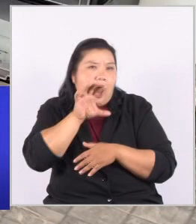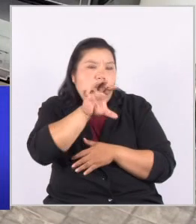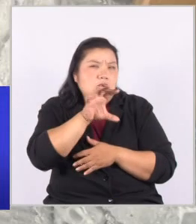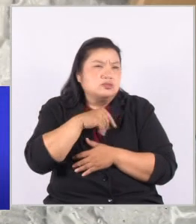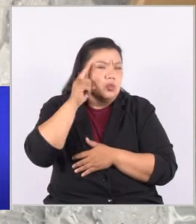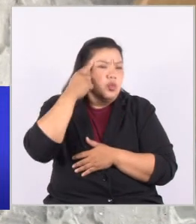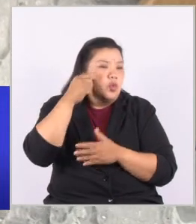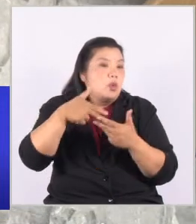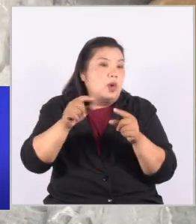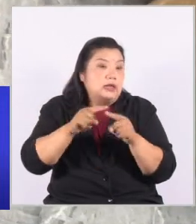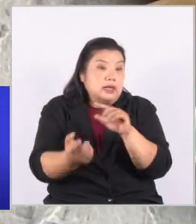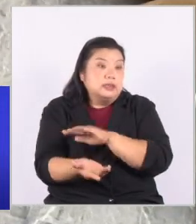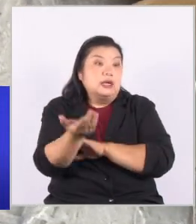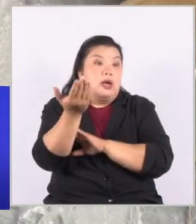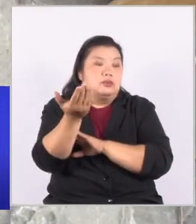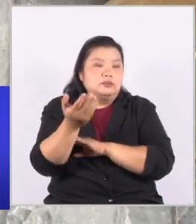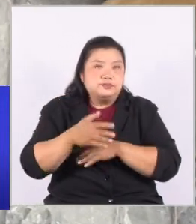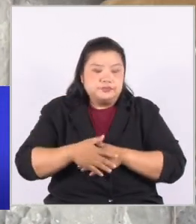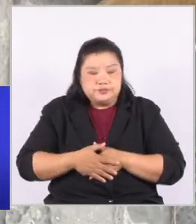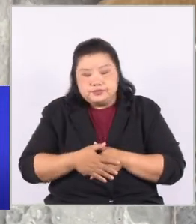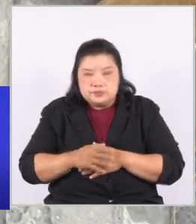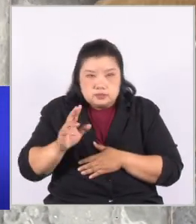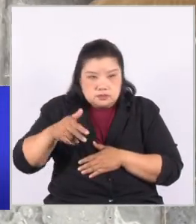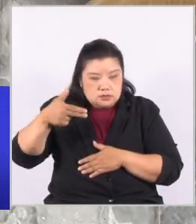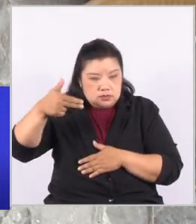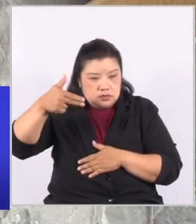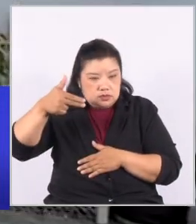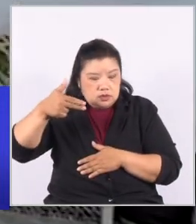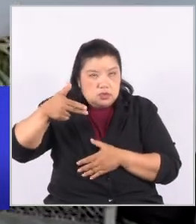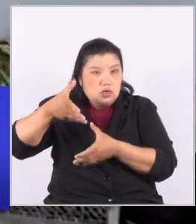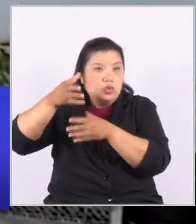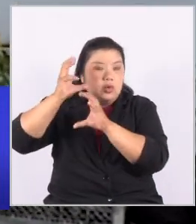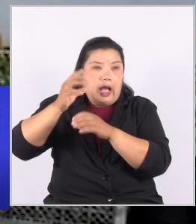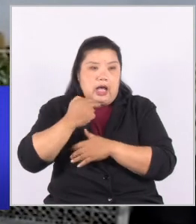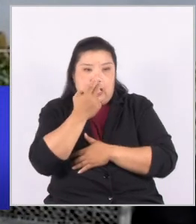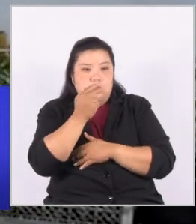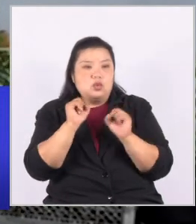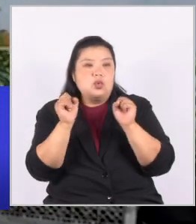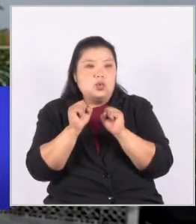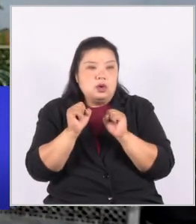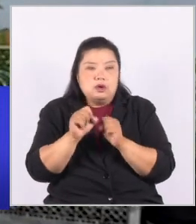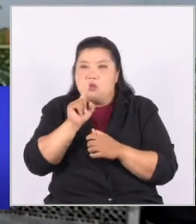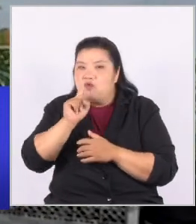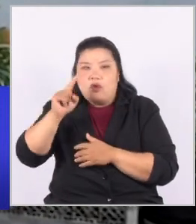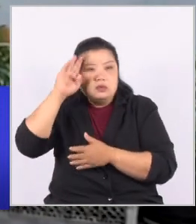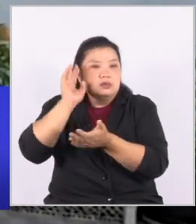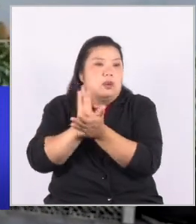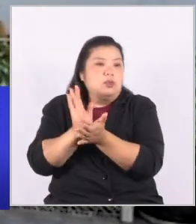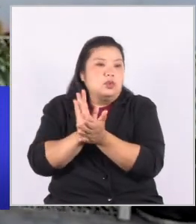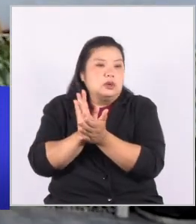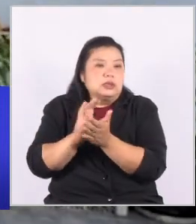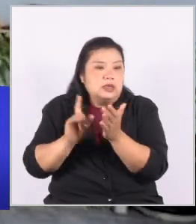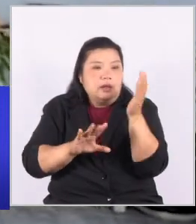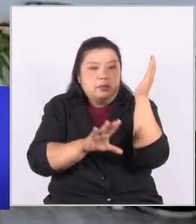ามาเปิดกล้องวงจรปิดดูเลยรู้เลยว่าพฤติกรรมน่ากลัวมากเธอก็เลยกังวลเลยเอาไปเรื่องเนี่ยไปแจ้งความไว้ที่สภ.หาดใหญ ่